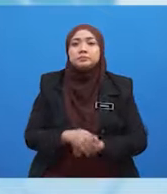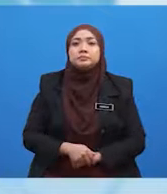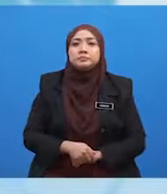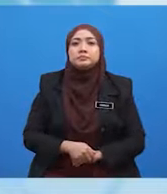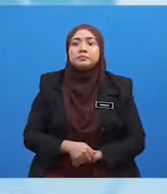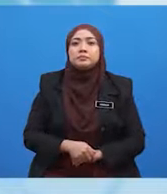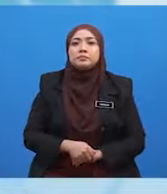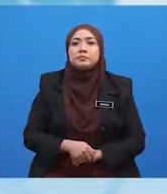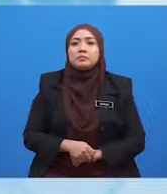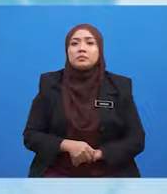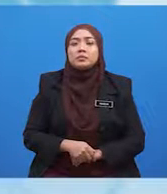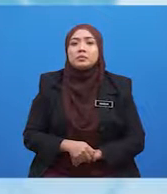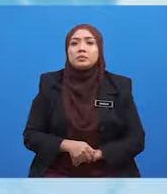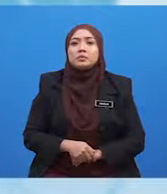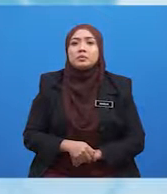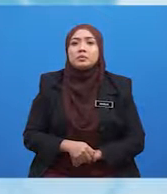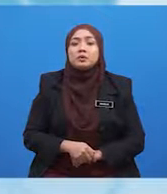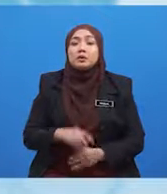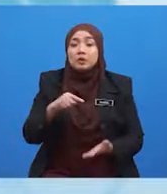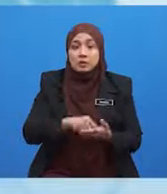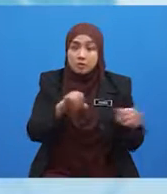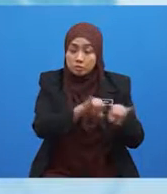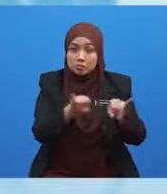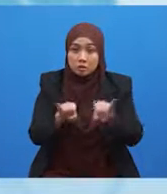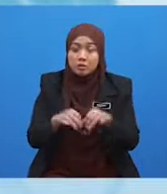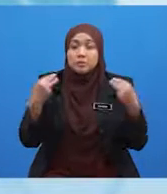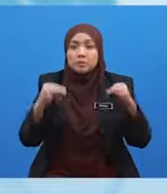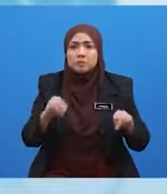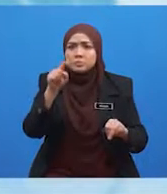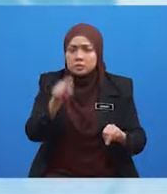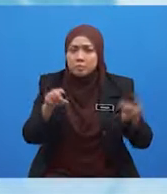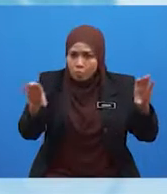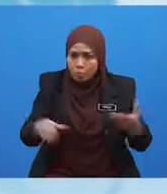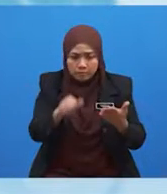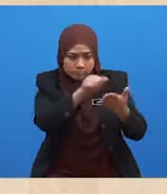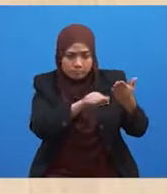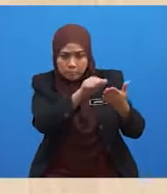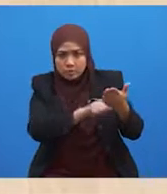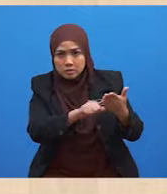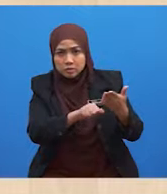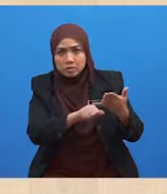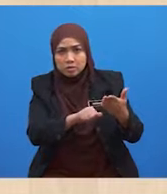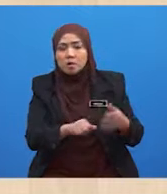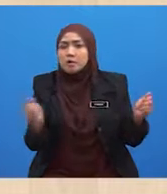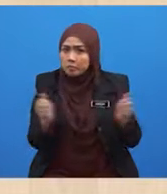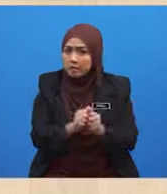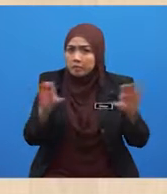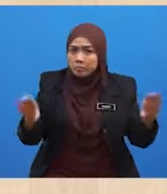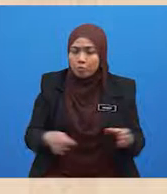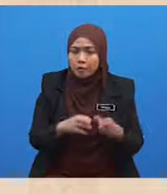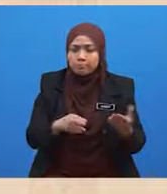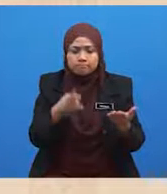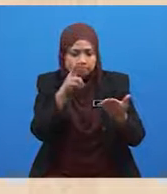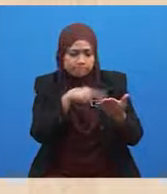diperingkat ini juga pemasar perlu melakukan ML ISIS ke uang peluang Pemasaran dengan memuat ramalan